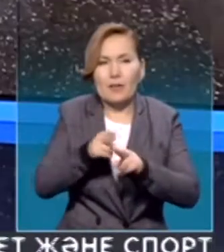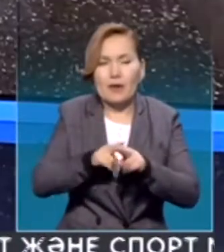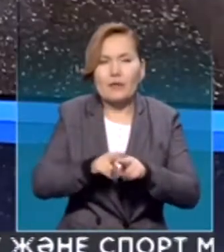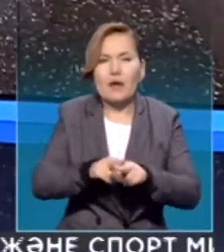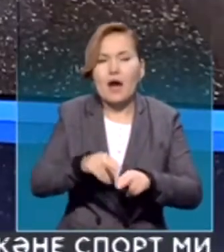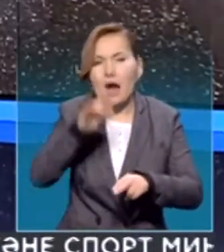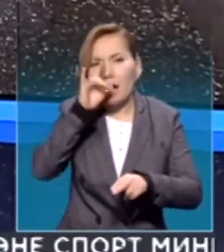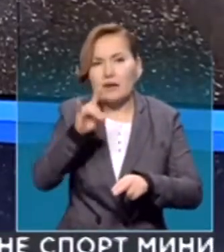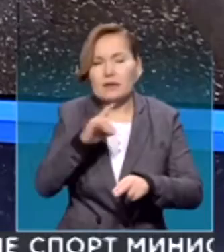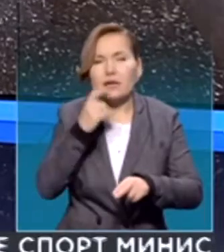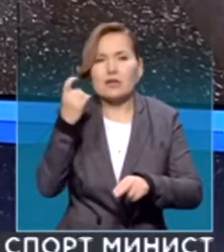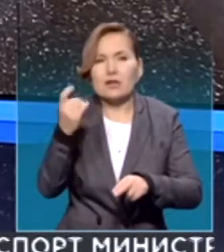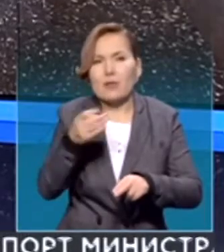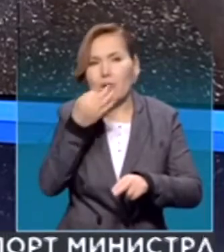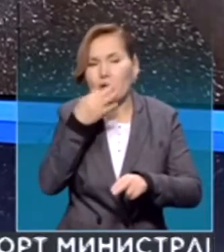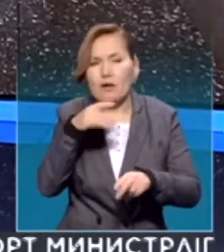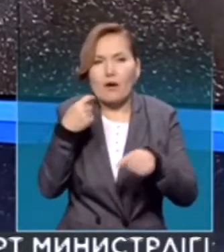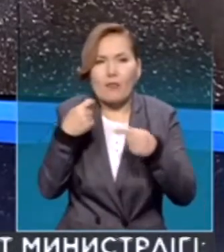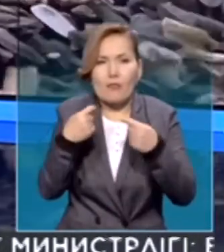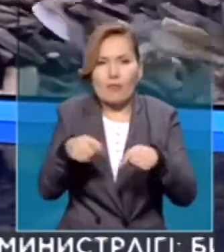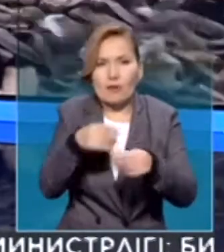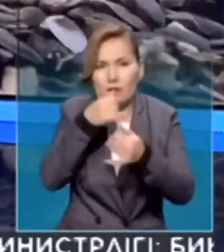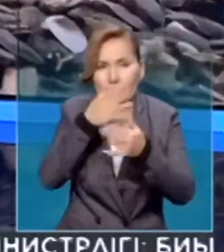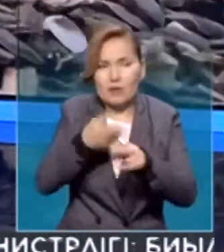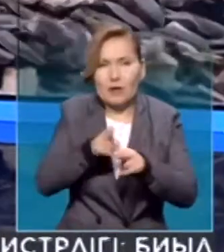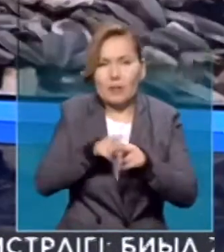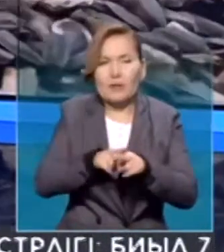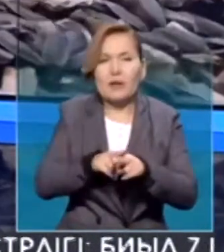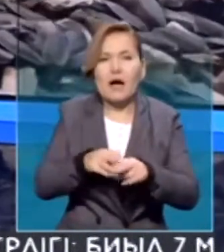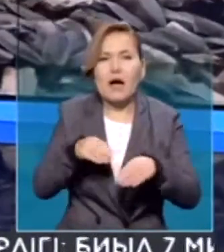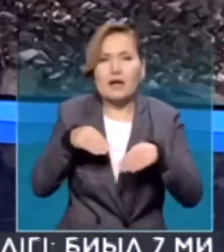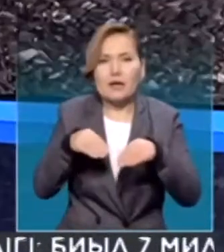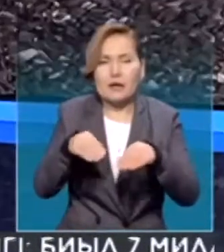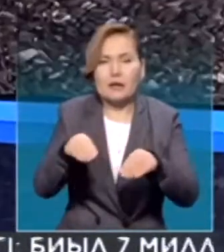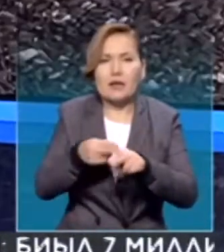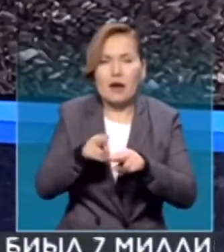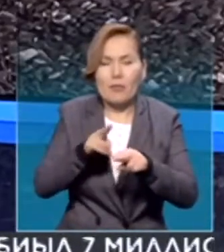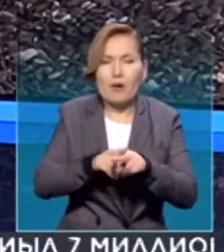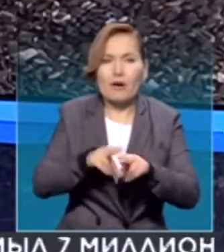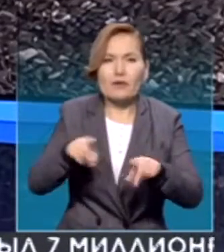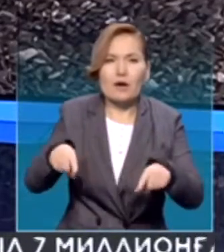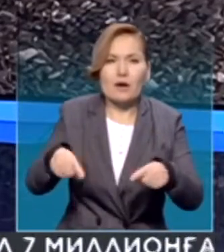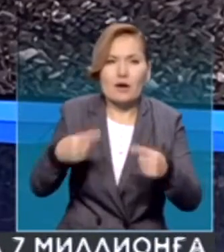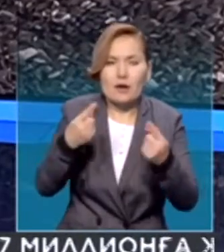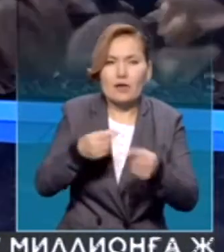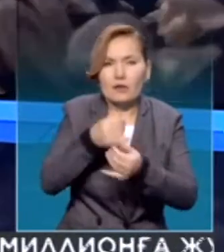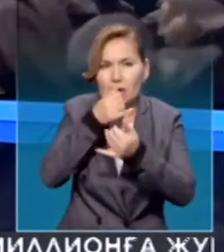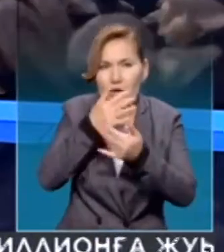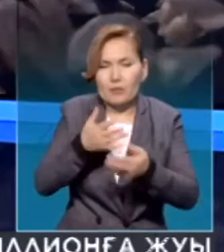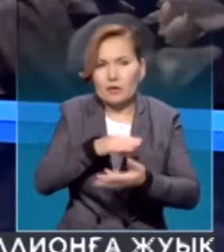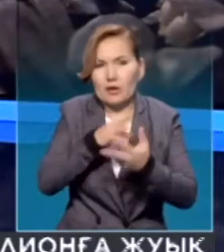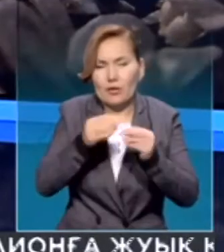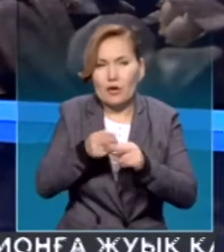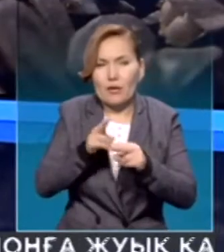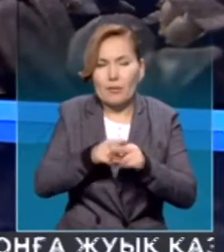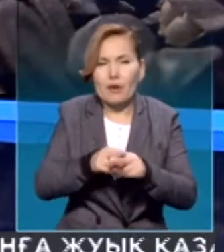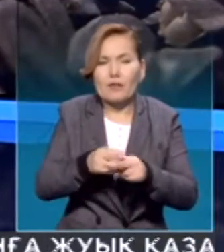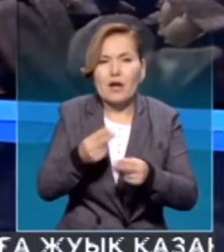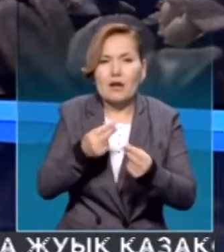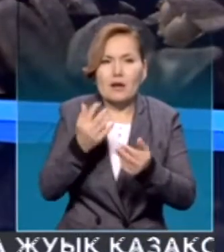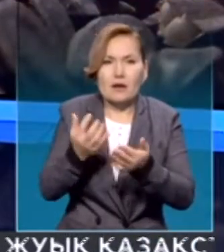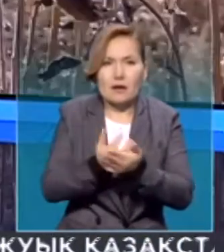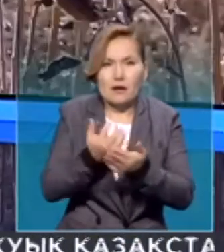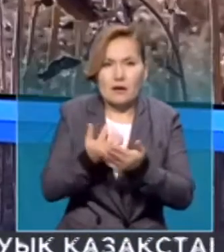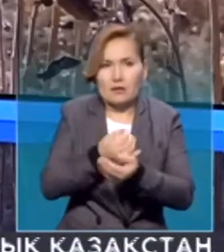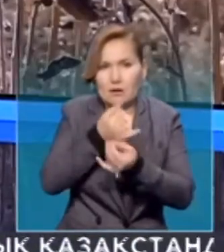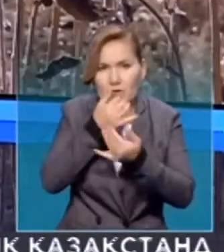жергиликтүү шаруалардын өнүмүнө сураныш жок. Булай жалгаса берсе, егинчиликти дамытып, еңсеси энди көтөрүлүп келе жаткан дыйкандар кәсибимиз курдумга кетет деп